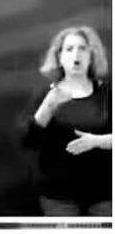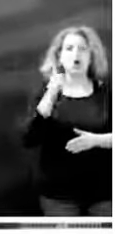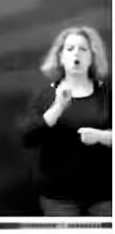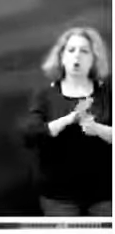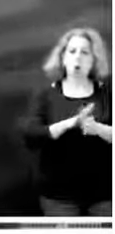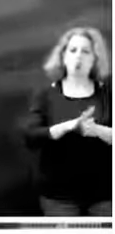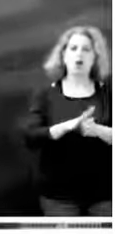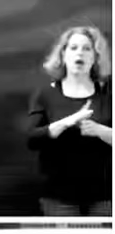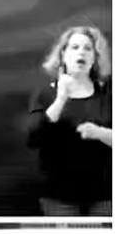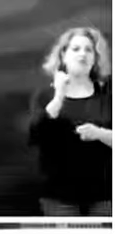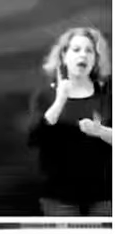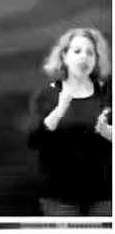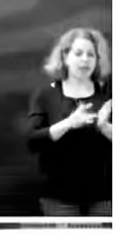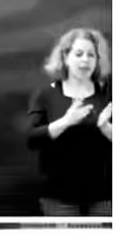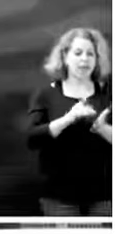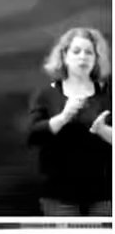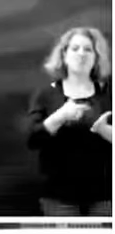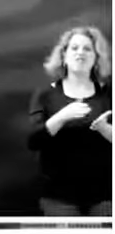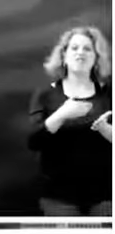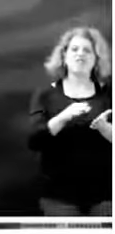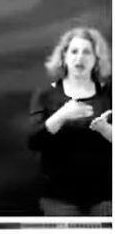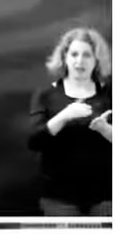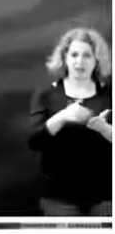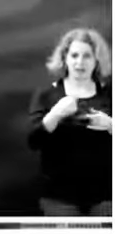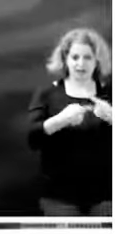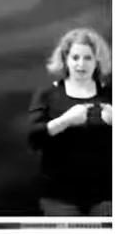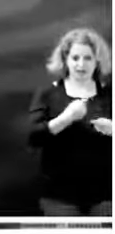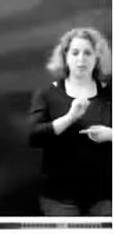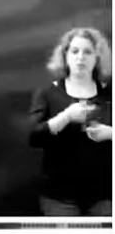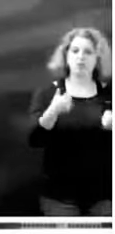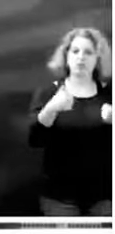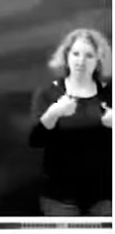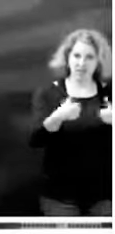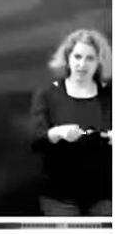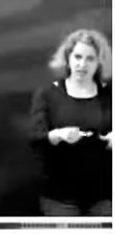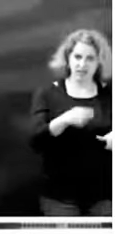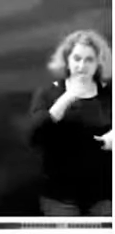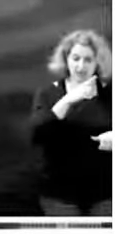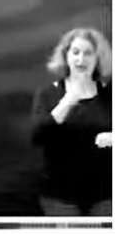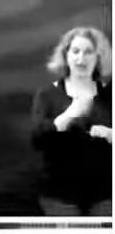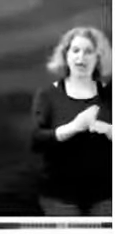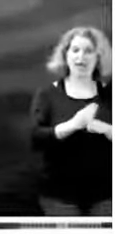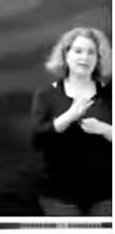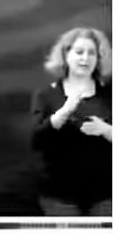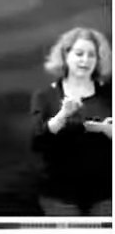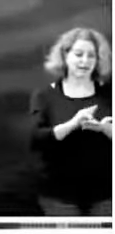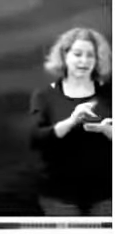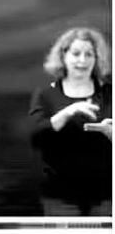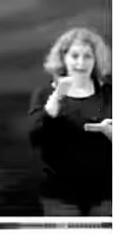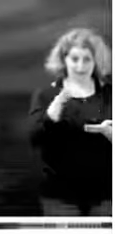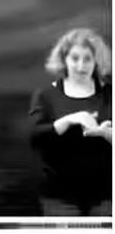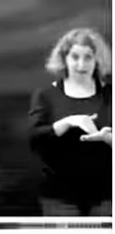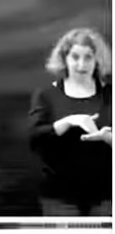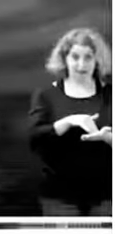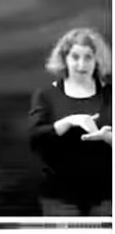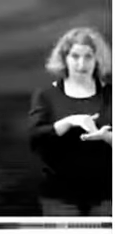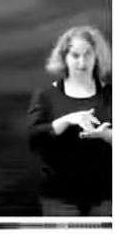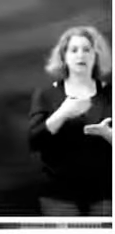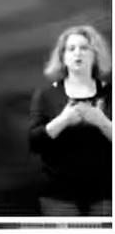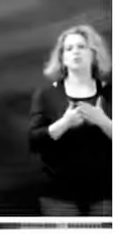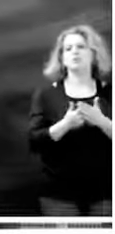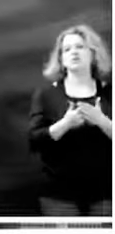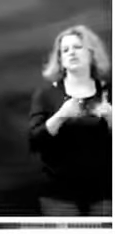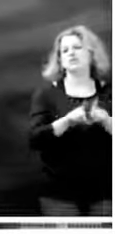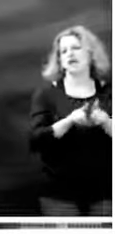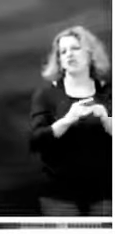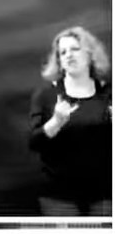weiterentwickeln müssen sie muss verpflichtend werden für alle die ein entsprechendes endgerät haben wir verpflichten die menschen ihren führerschein bei sich